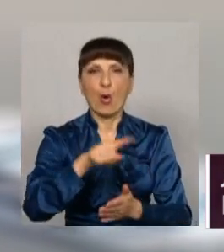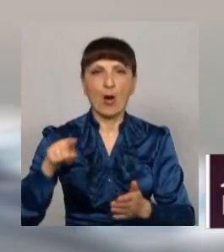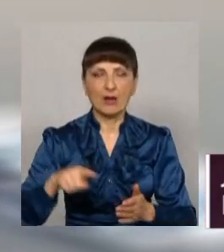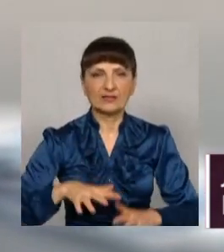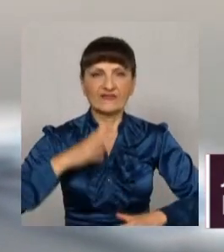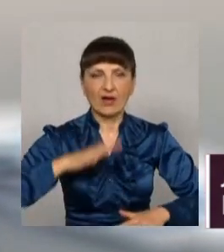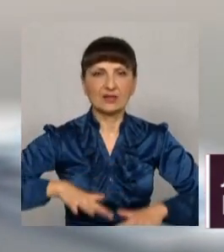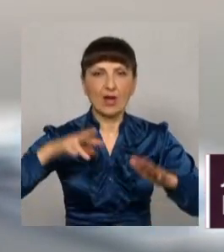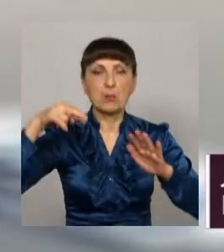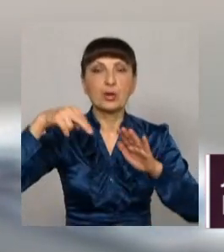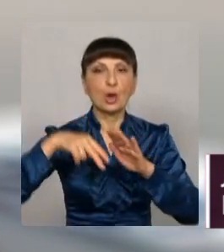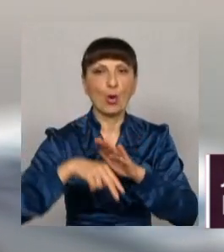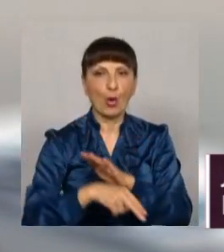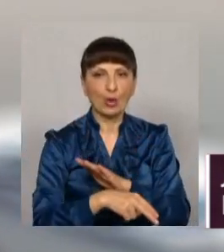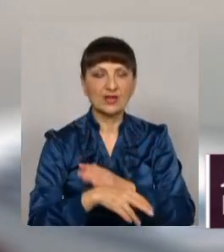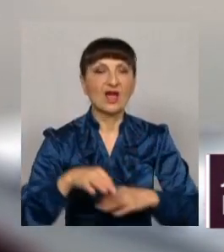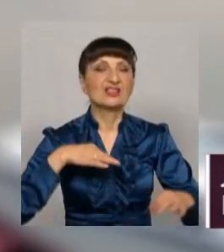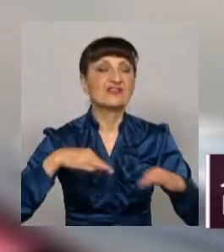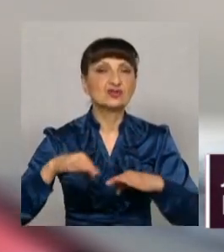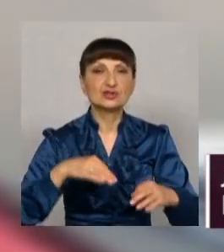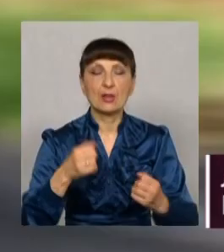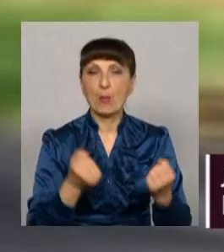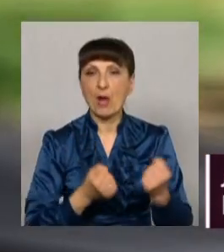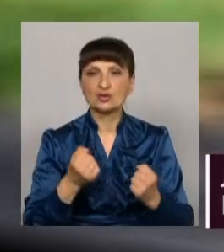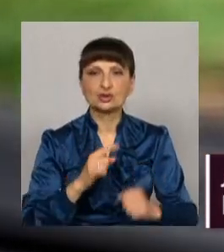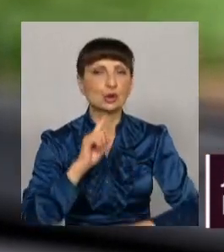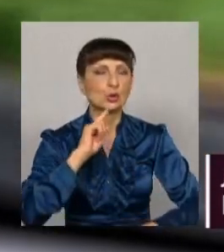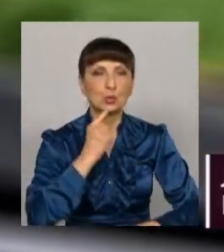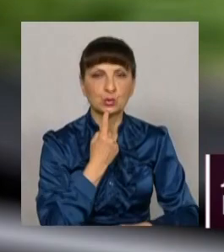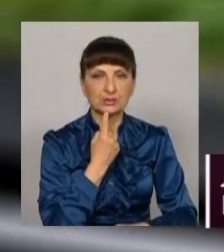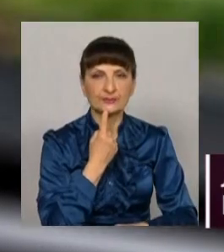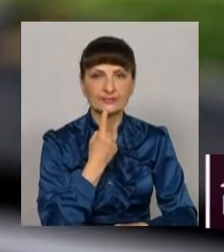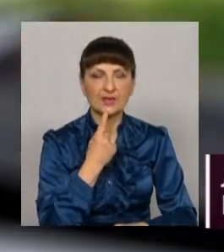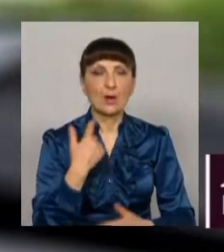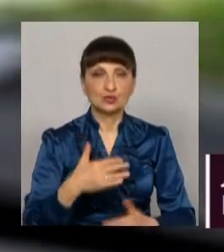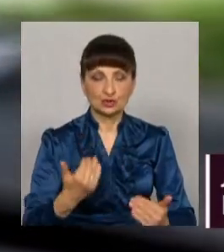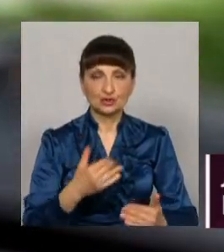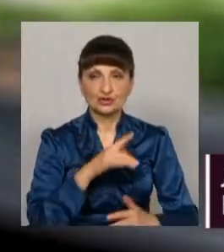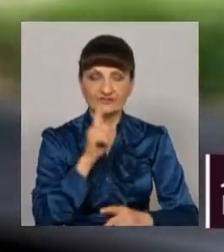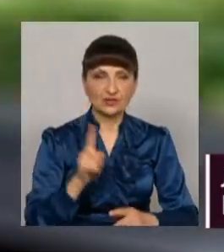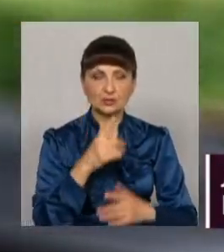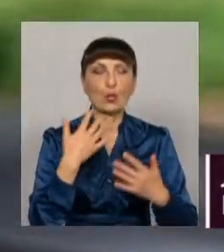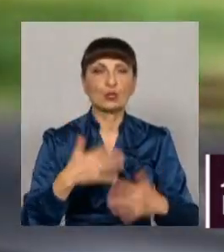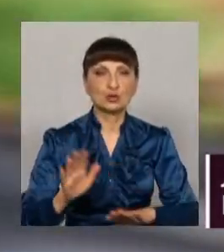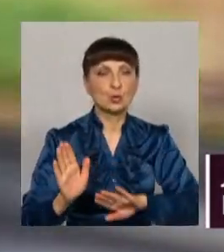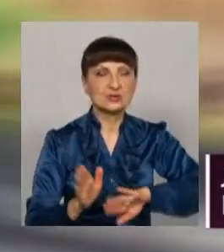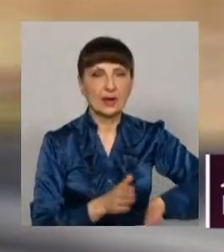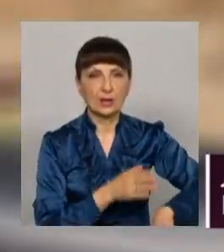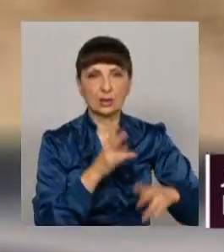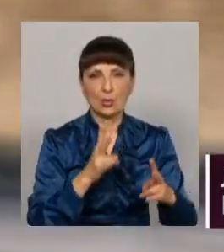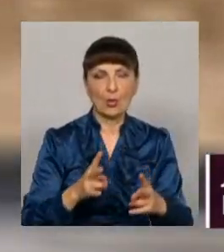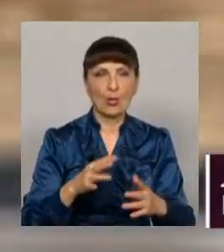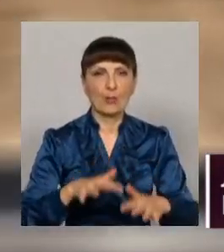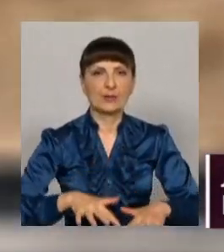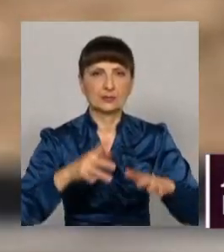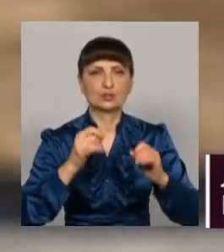остались подземные переходы. Движение автотранспорта было затруднено. К данному часу последствия непогоды устранены, сообщили в